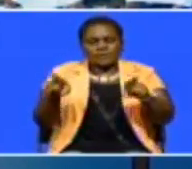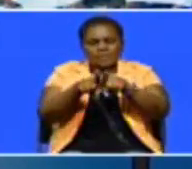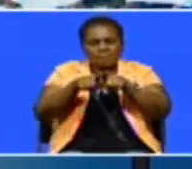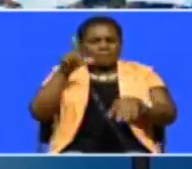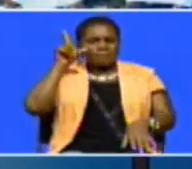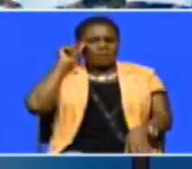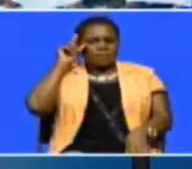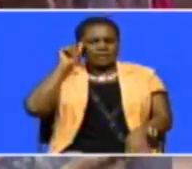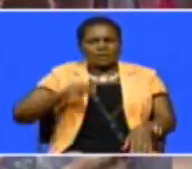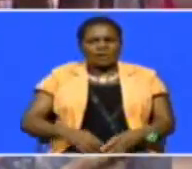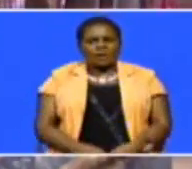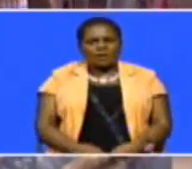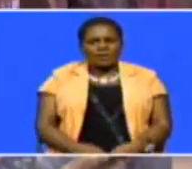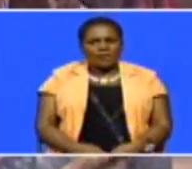Mombasa.